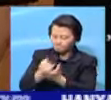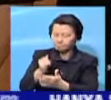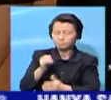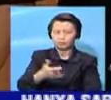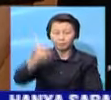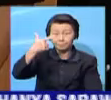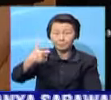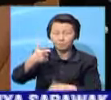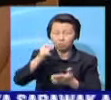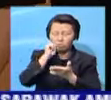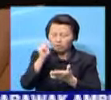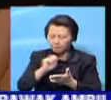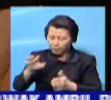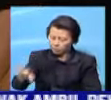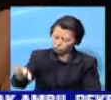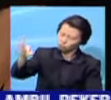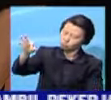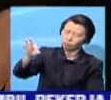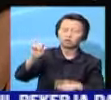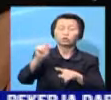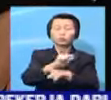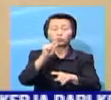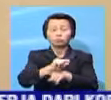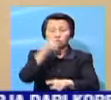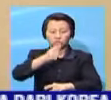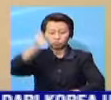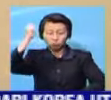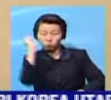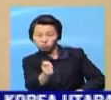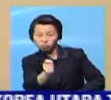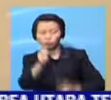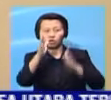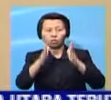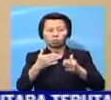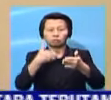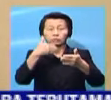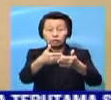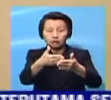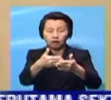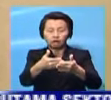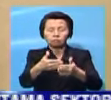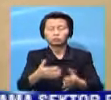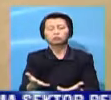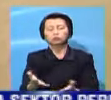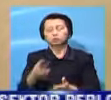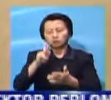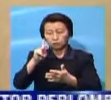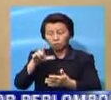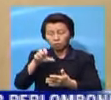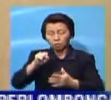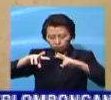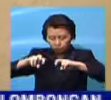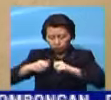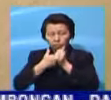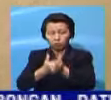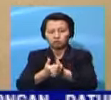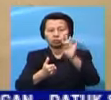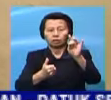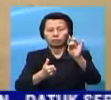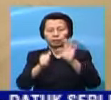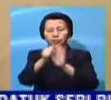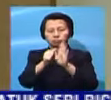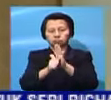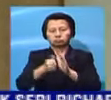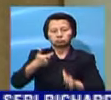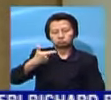pistol pen yang dijumpai dipercayai digunakan untuk membunuh mangsa dari jarak dekat kes disiasat mengikut seksyen 8 akta senjata